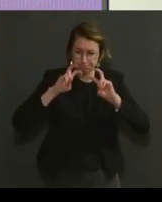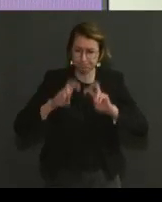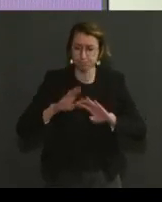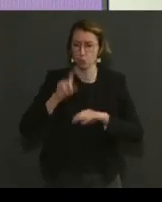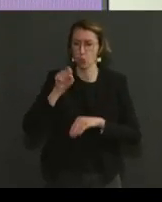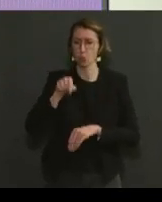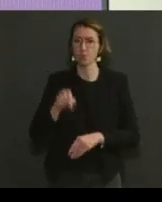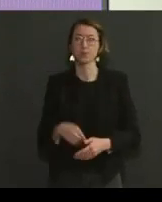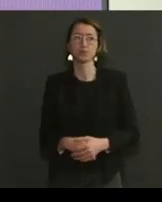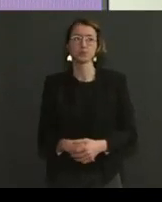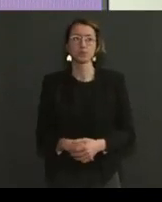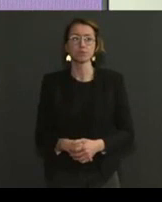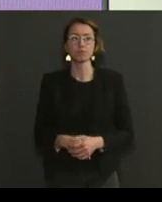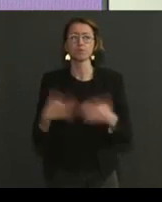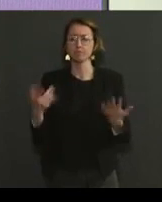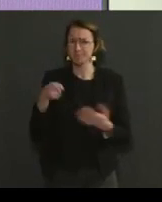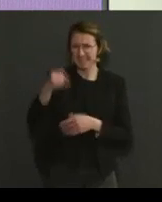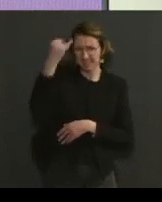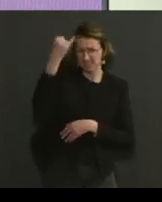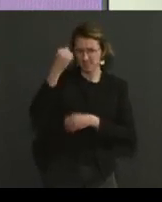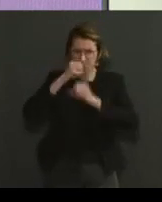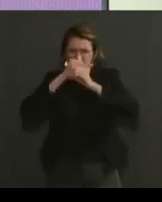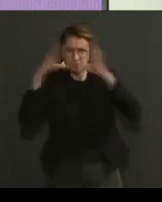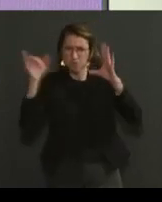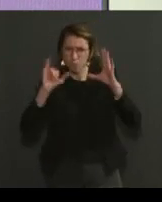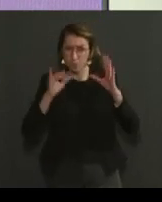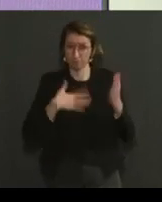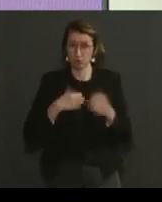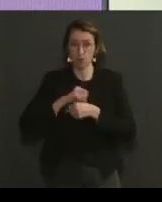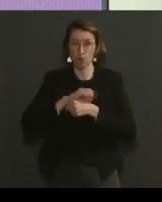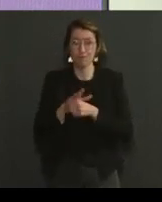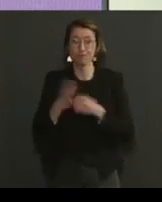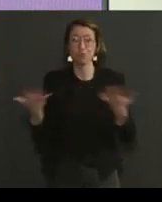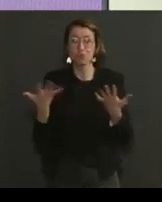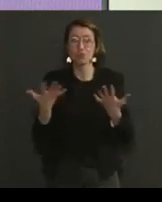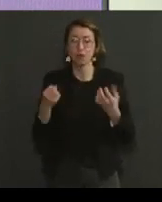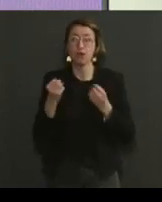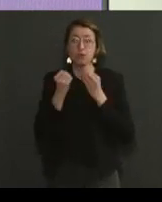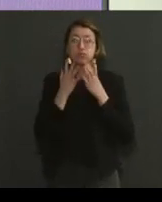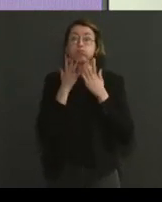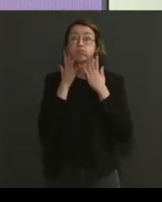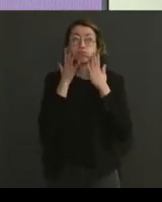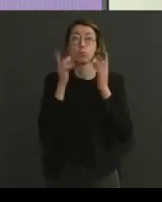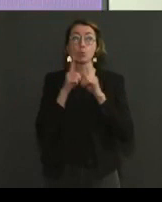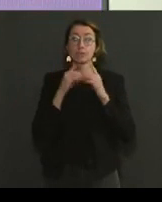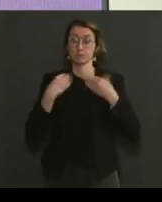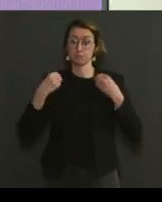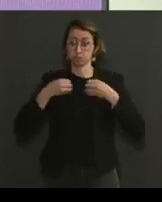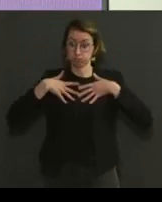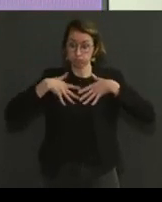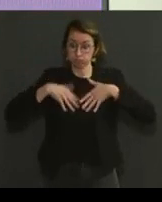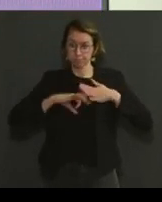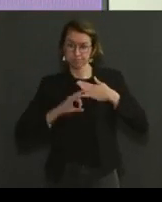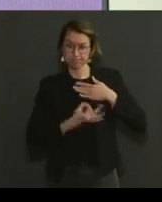le virus est non seulement présent dans nos voies respiratoires, mais il est présent également dans le tube digestif. C'est une des raisons pour lesquelles on vous a dit